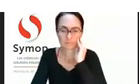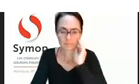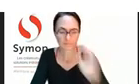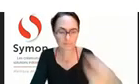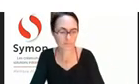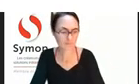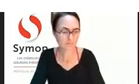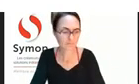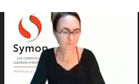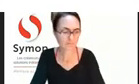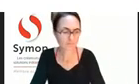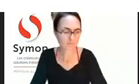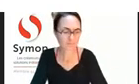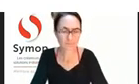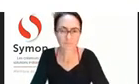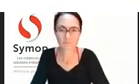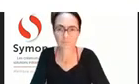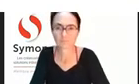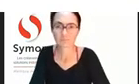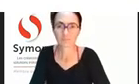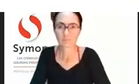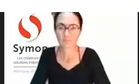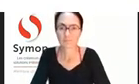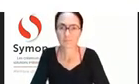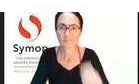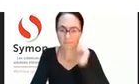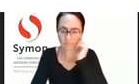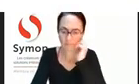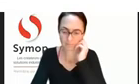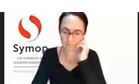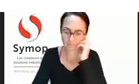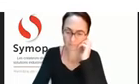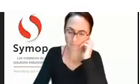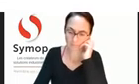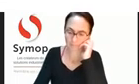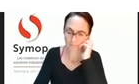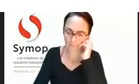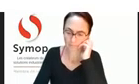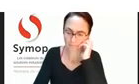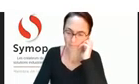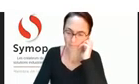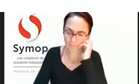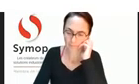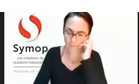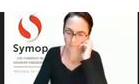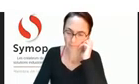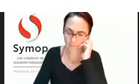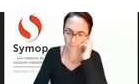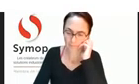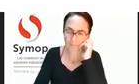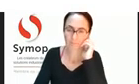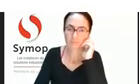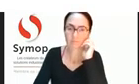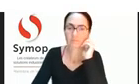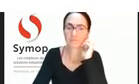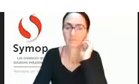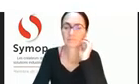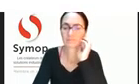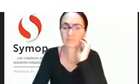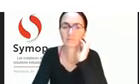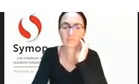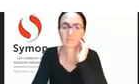ce paragraphe. Donc maintenant, si certains d'entre vous souhaitent en savoir plus, il ne faudra pas hésiter à nous contacter